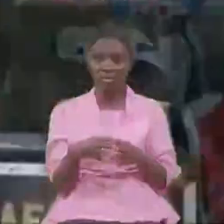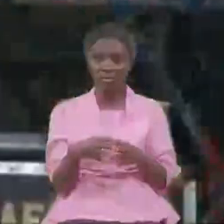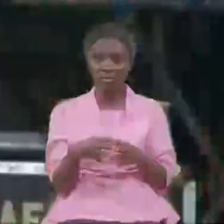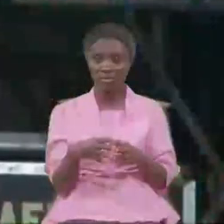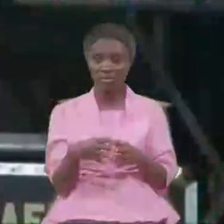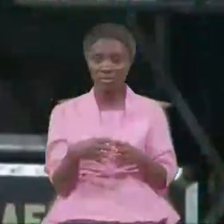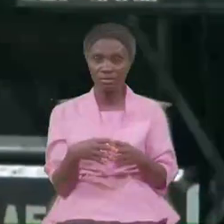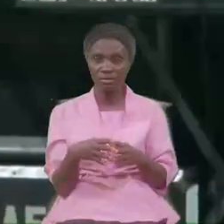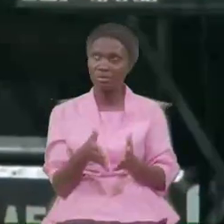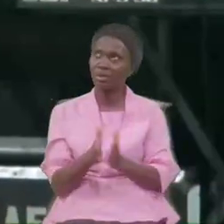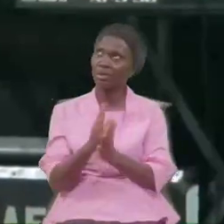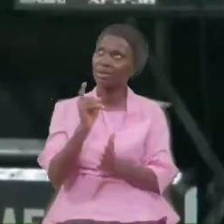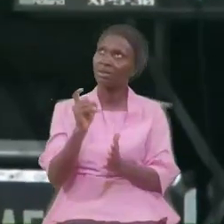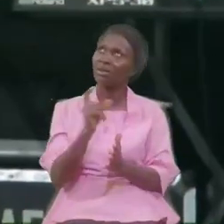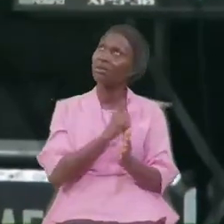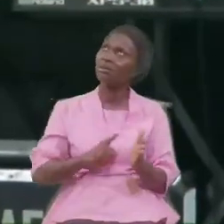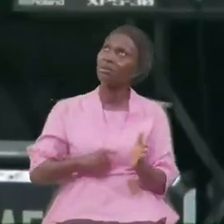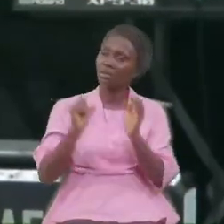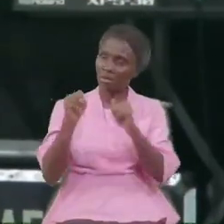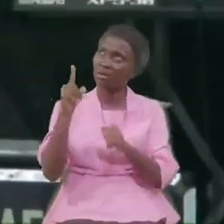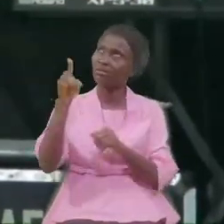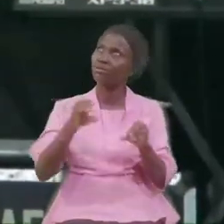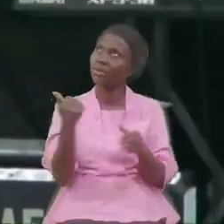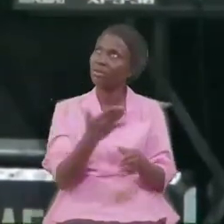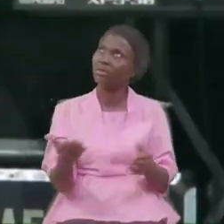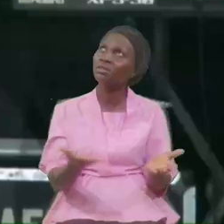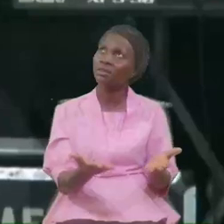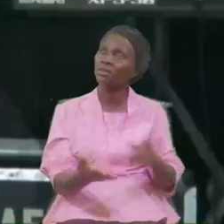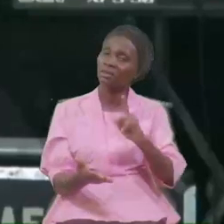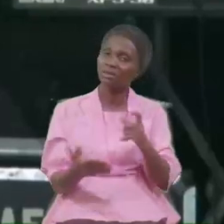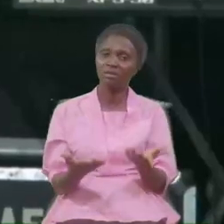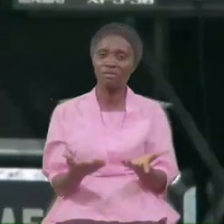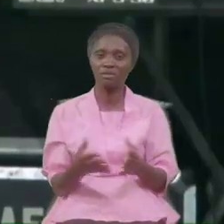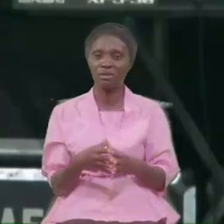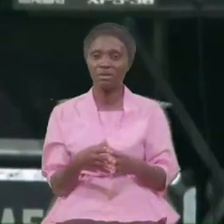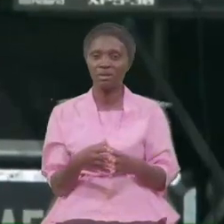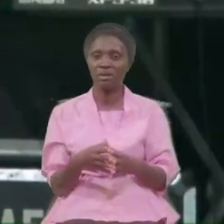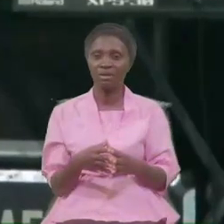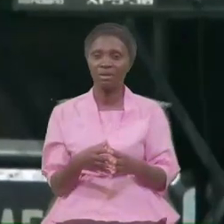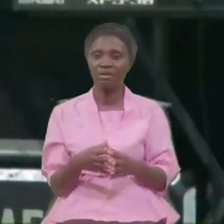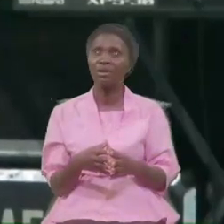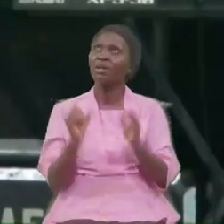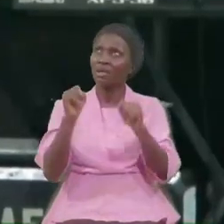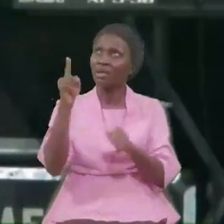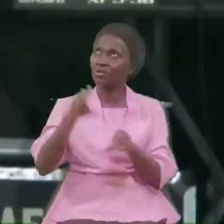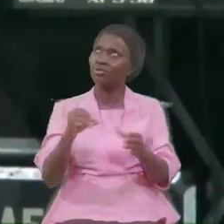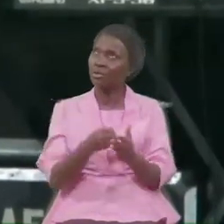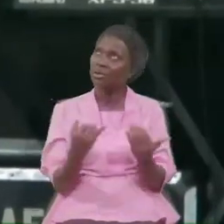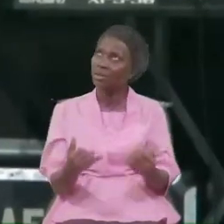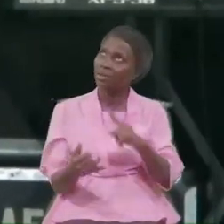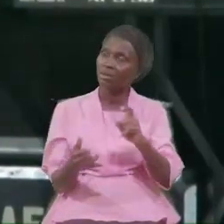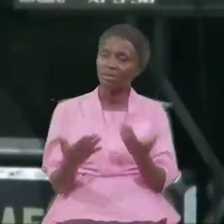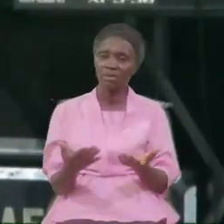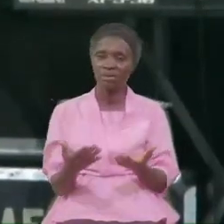Seigneur, peux-tu faire quelque chose ici? Ce que tu avais fait là, est-ce que tu peux le faire